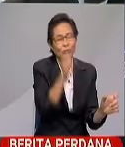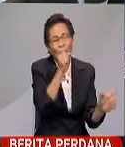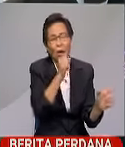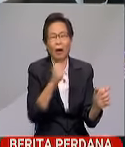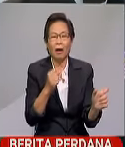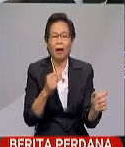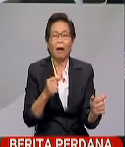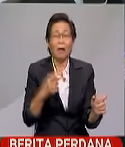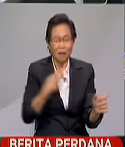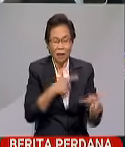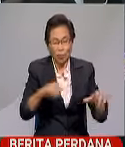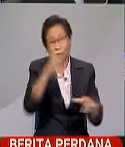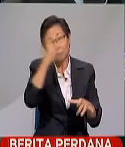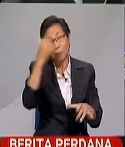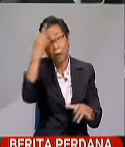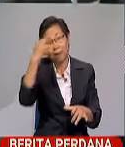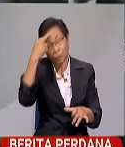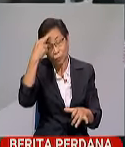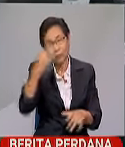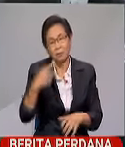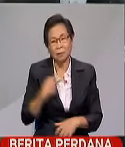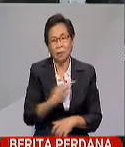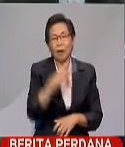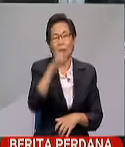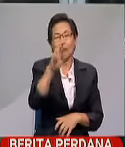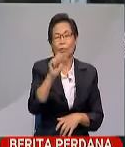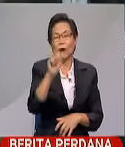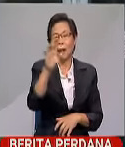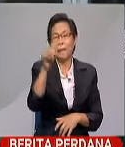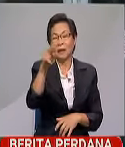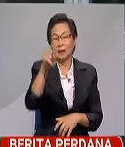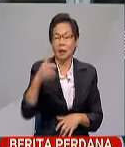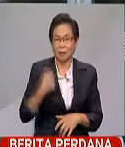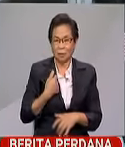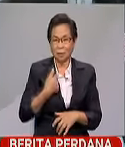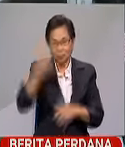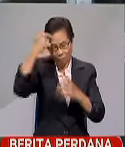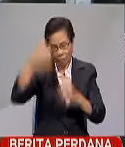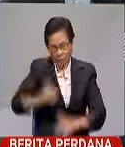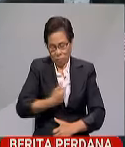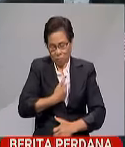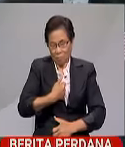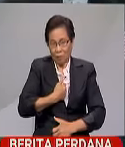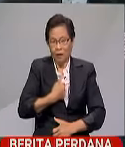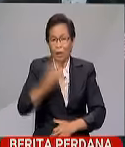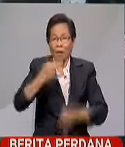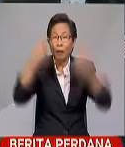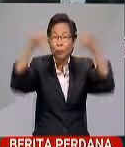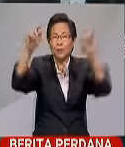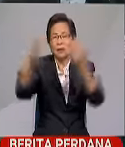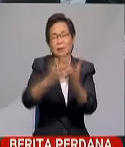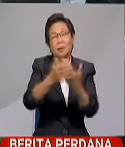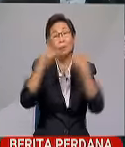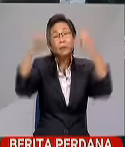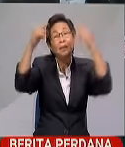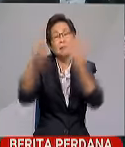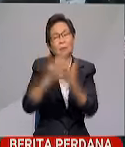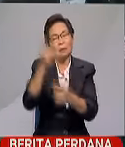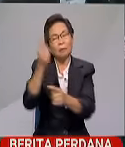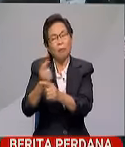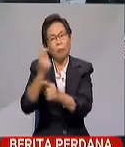Rabbani mungkin kita dah ada satu stand kita tersendiri. Mana dah sampai satu peringkat, orang kata nak berjaya tu senang, tapi nak